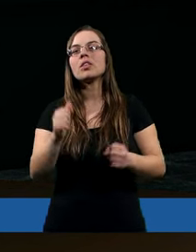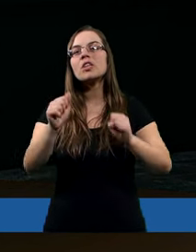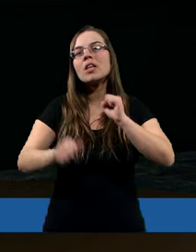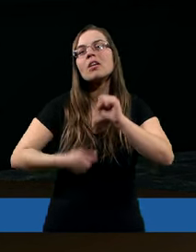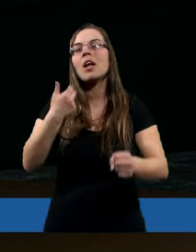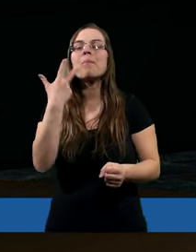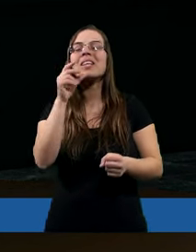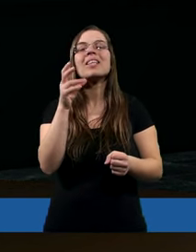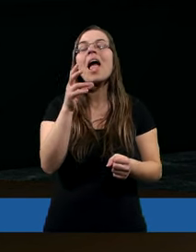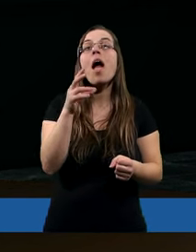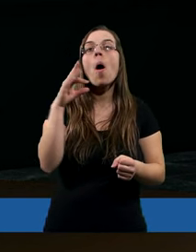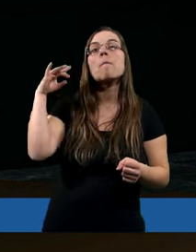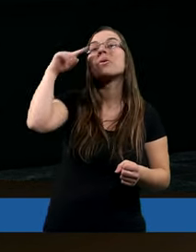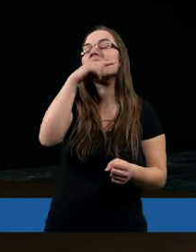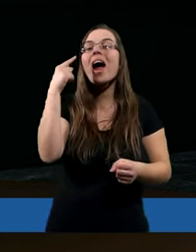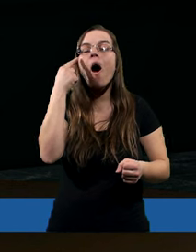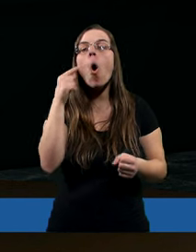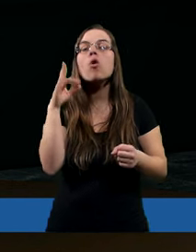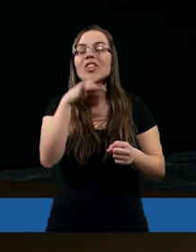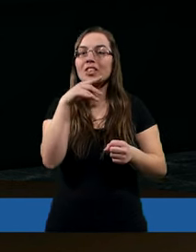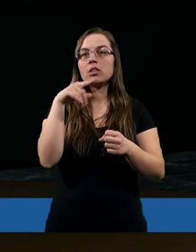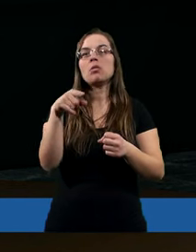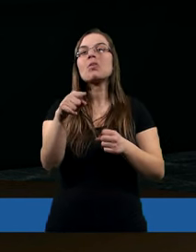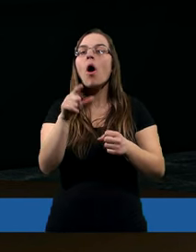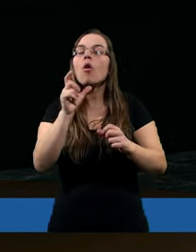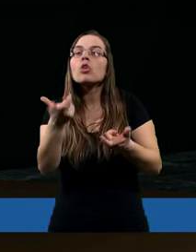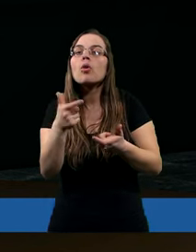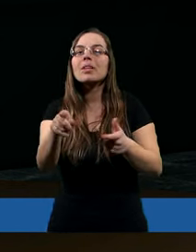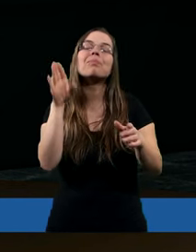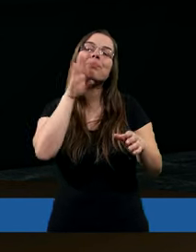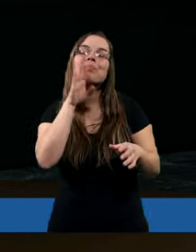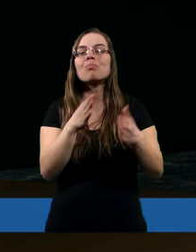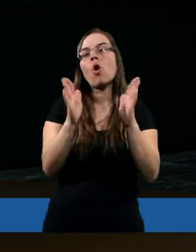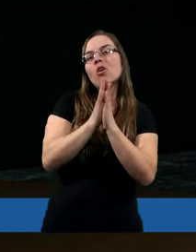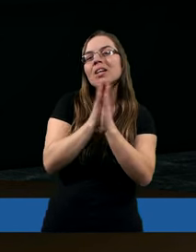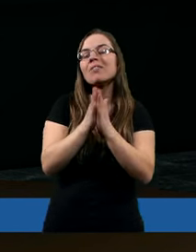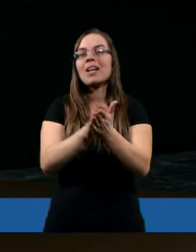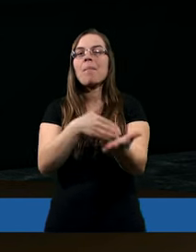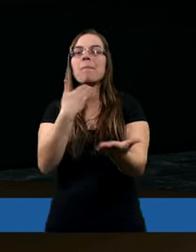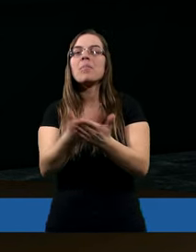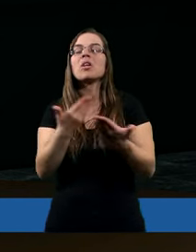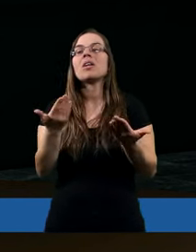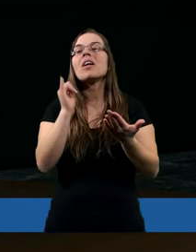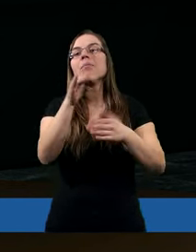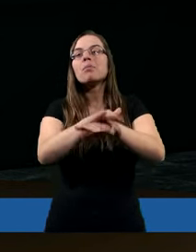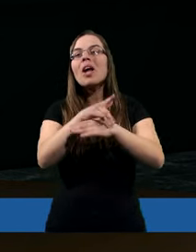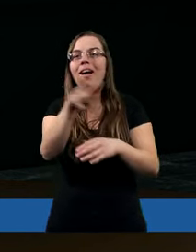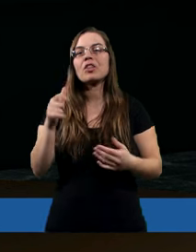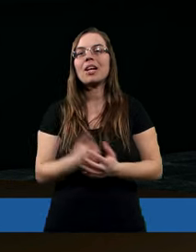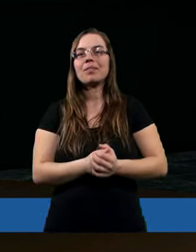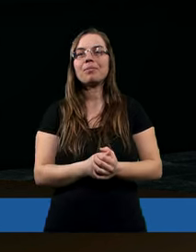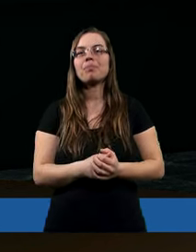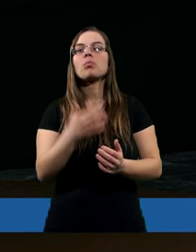żeby nie przegapić. Bo na przykład wstajesz rano, modlisz się na przykład za swoich przyjaciół, tak?